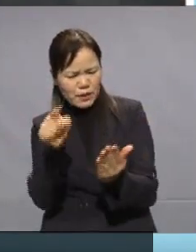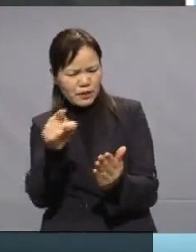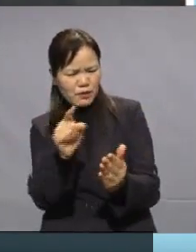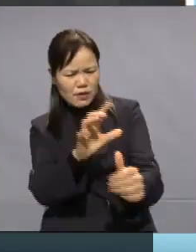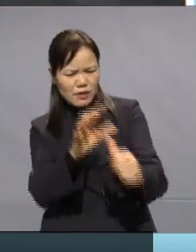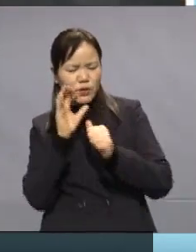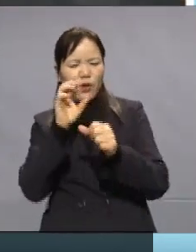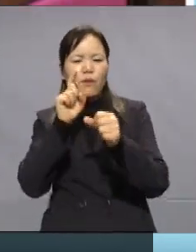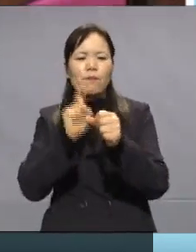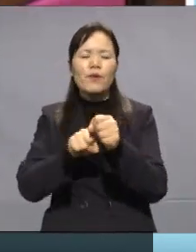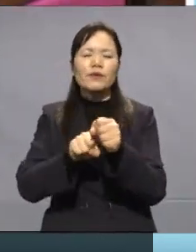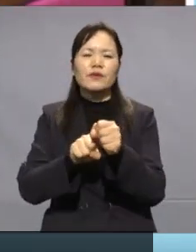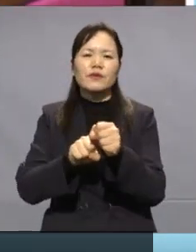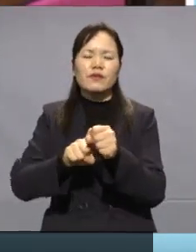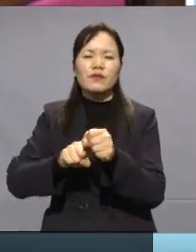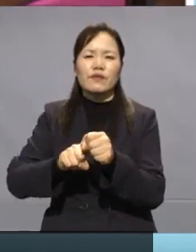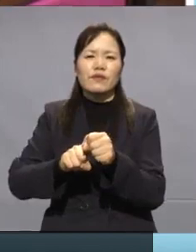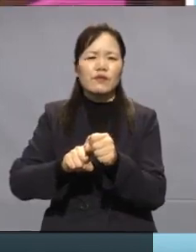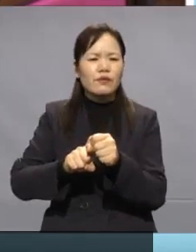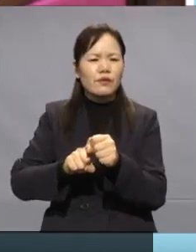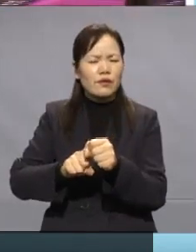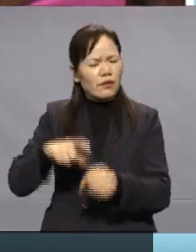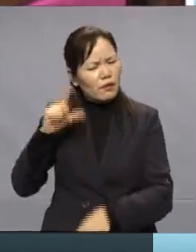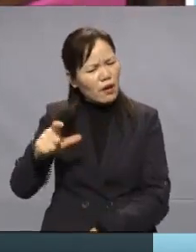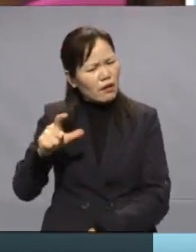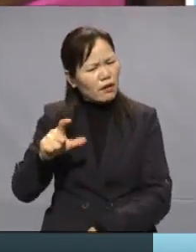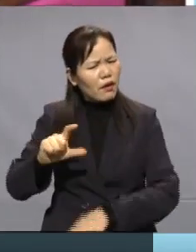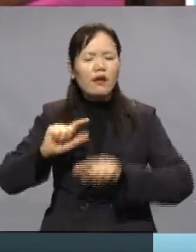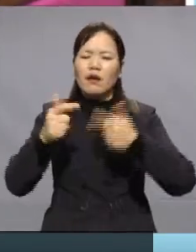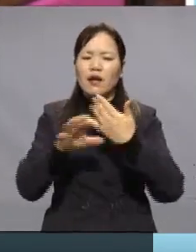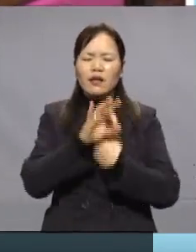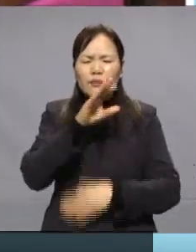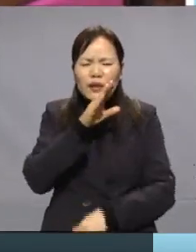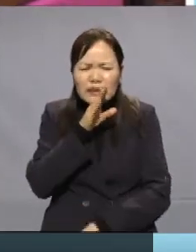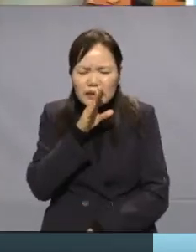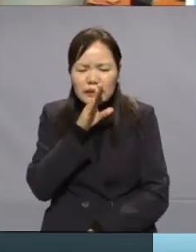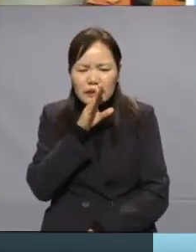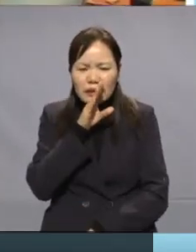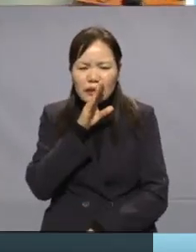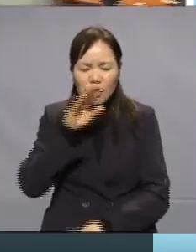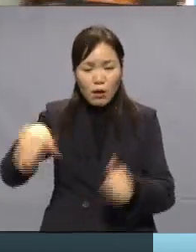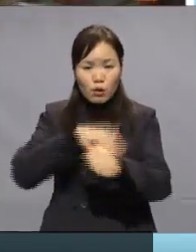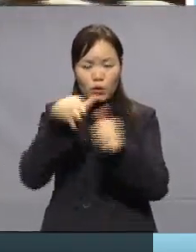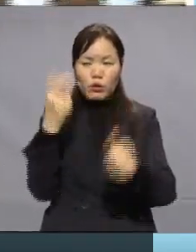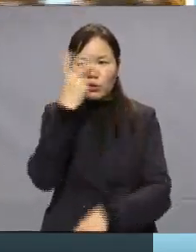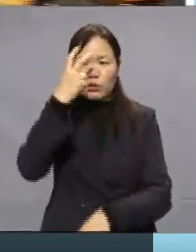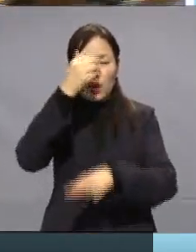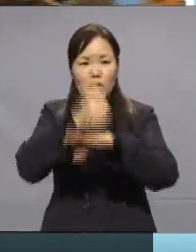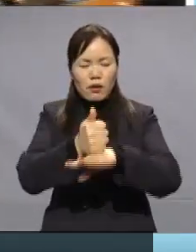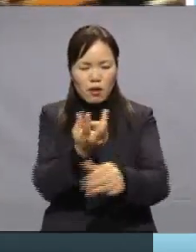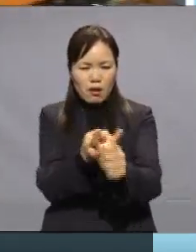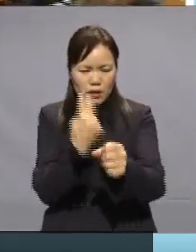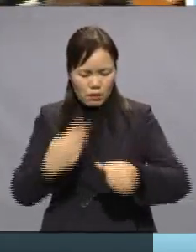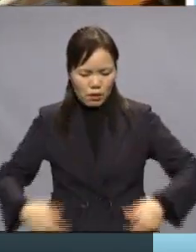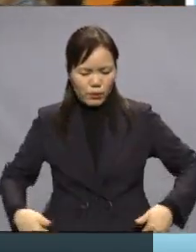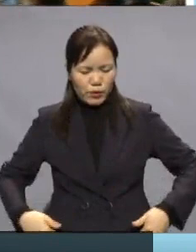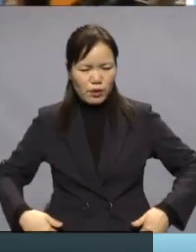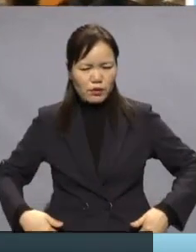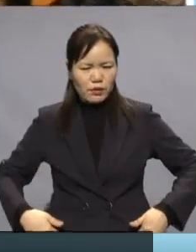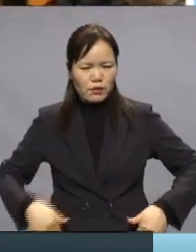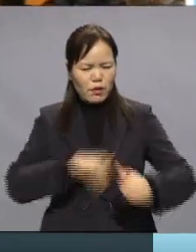활용하려고 하는 이런 측면에 강했던 것인지 아니면 진짜 진정으로 본인들이 여론조사를 해보니까 탄핵을 해야 한다고